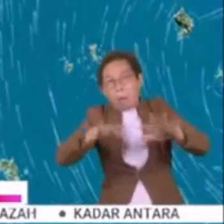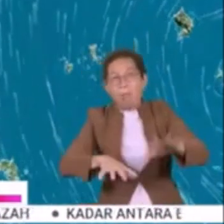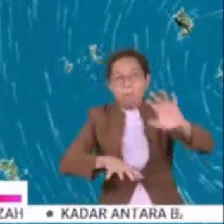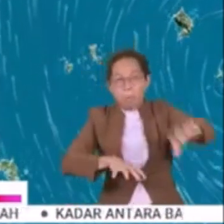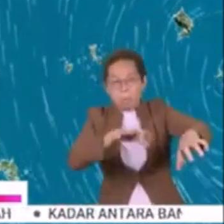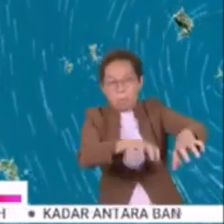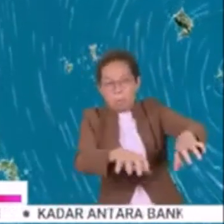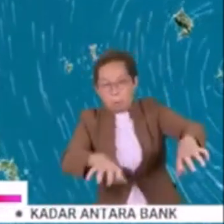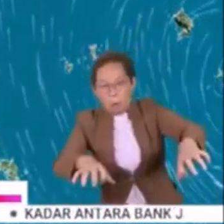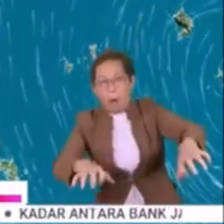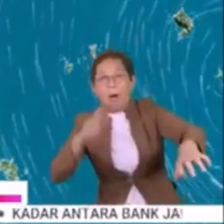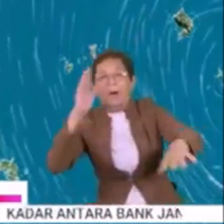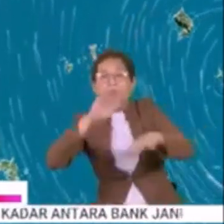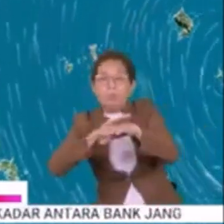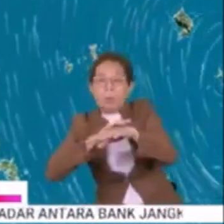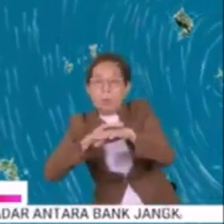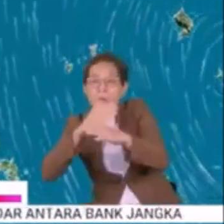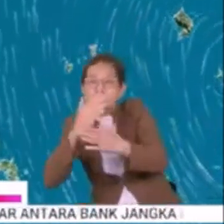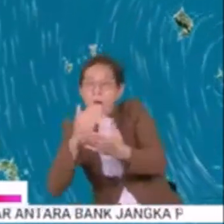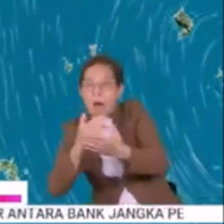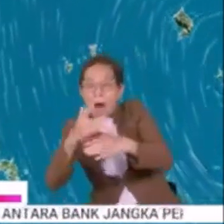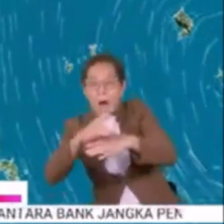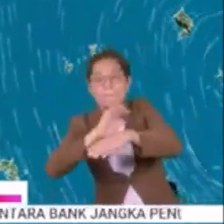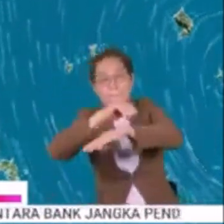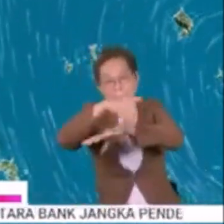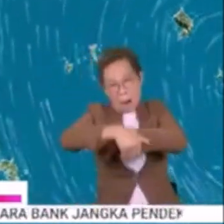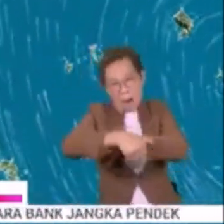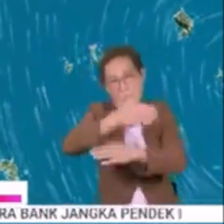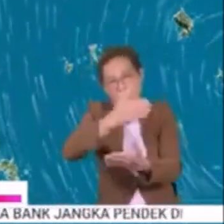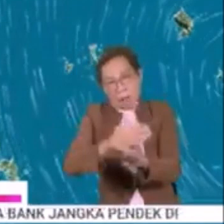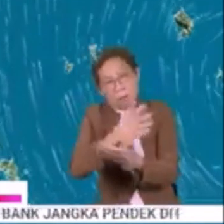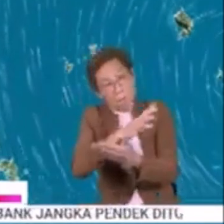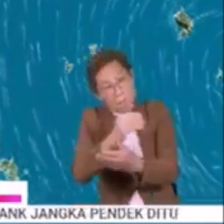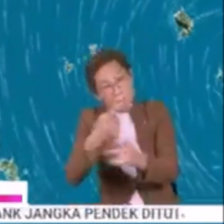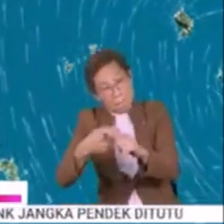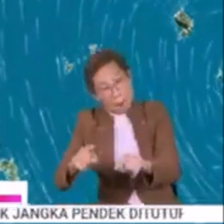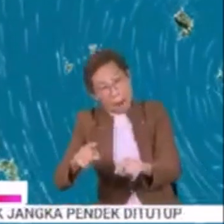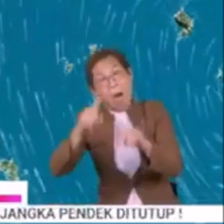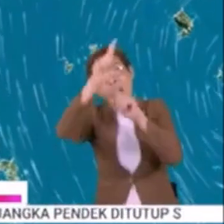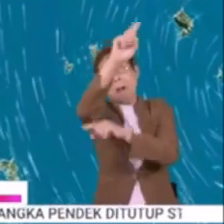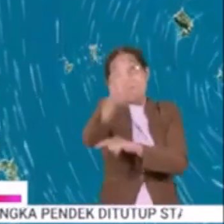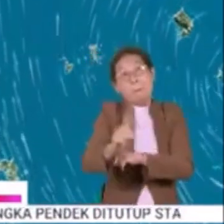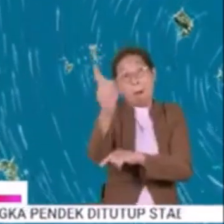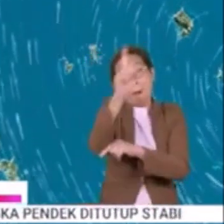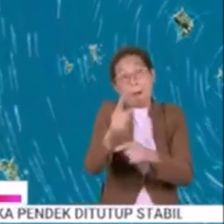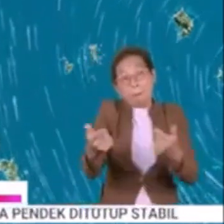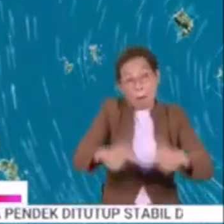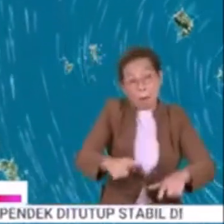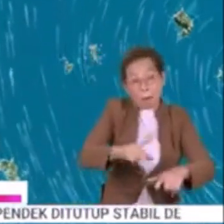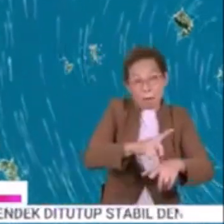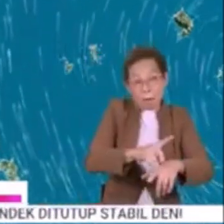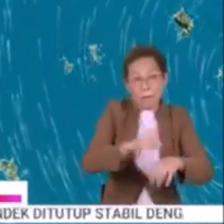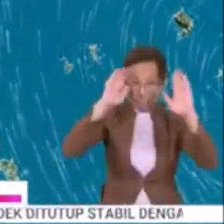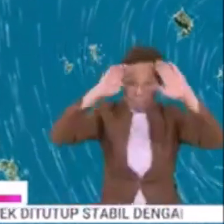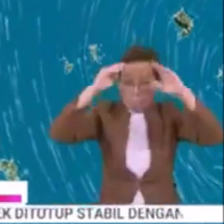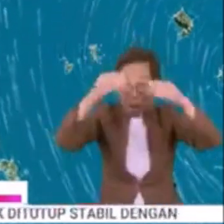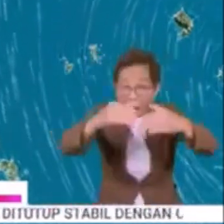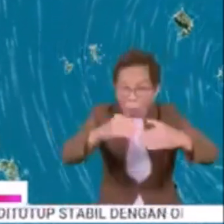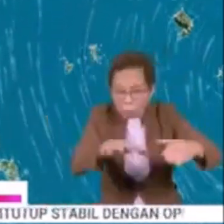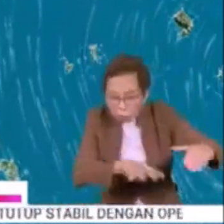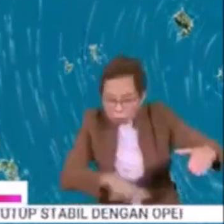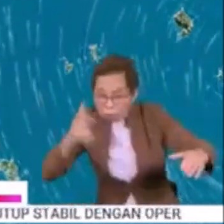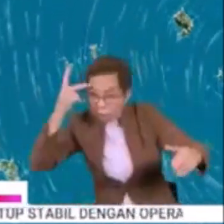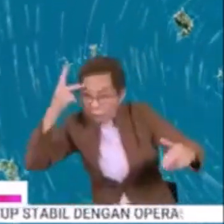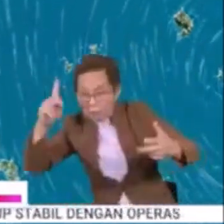ini dijangka akan beransur reda menjelang awal malam nanti. Namun begitu, ribut petir yang berlaku di sekitar pedalaman negeri Pahang, di